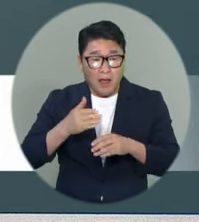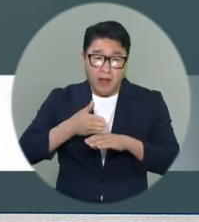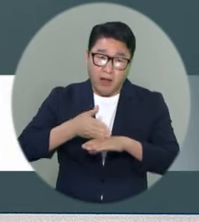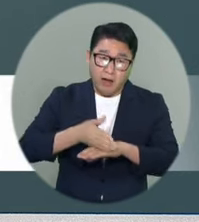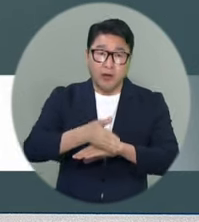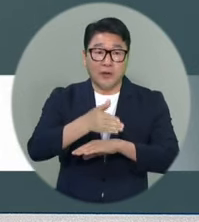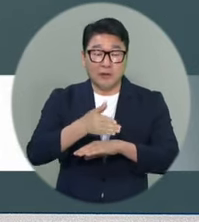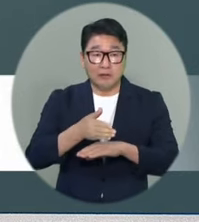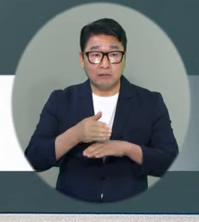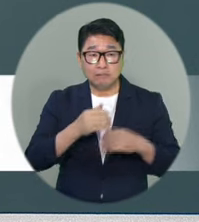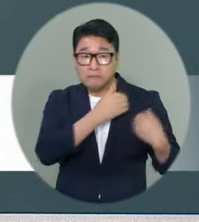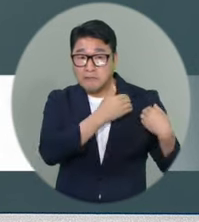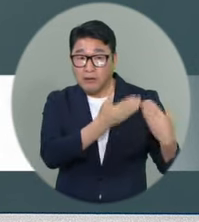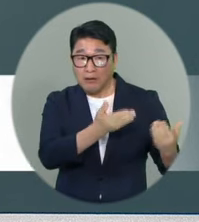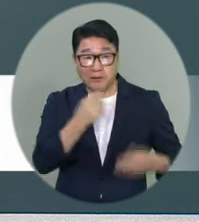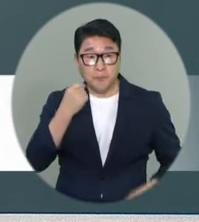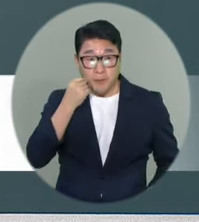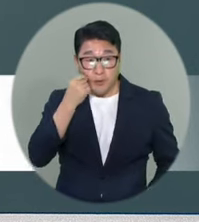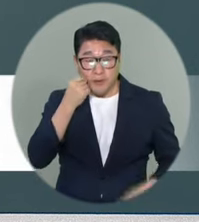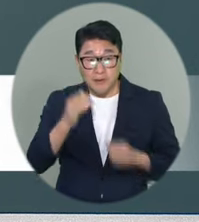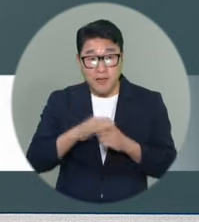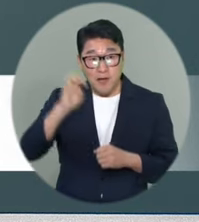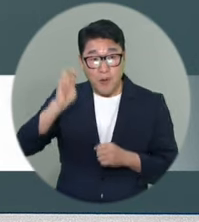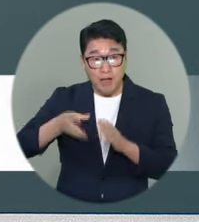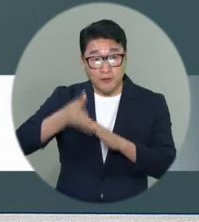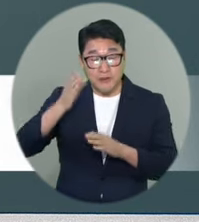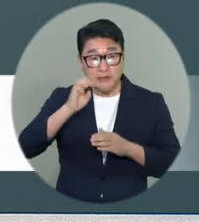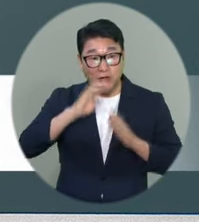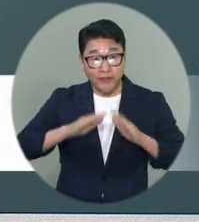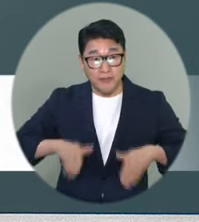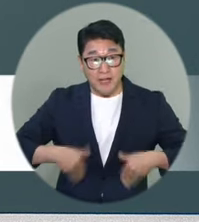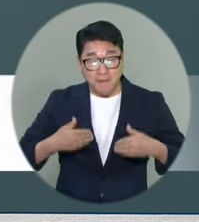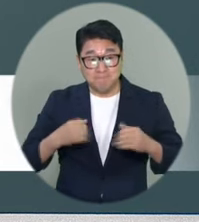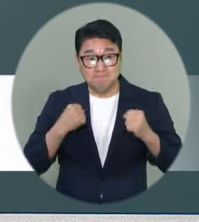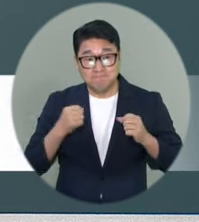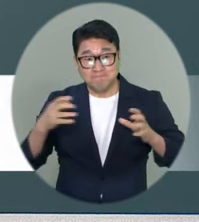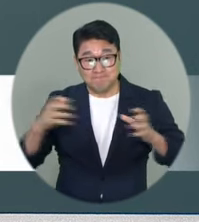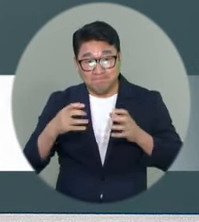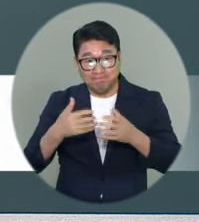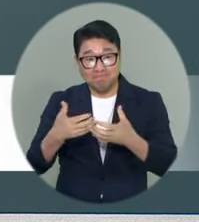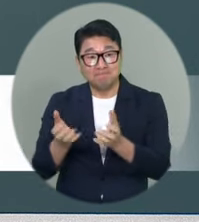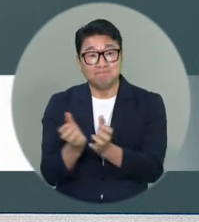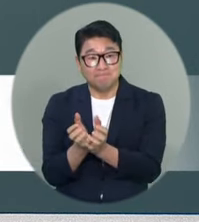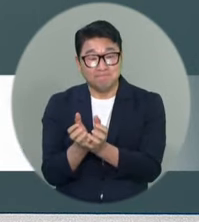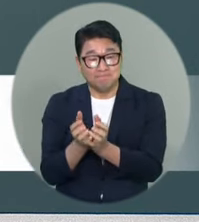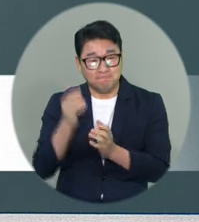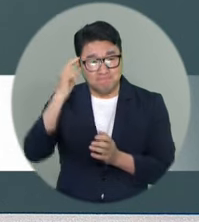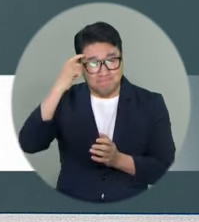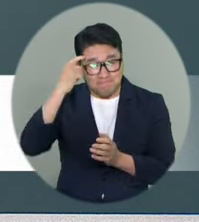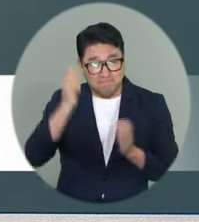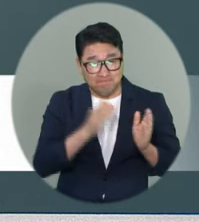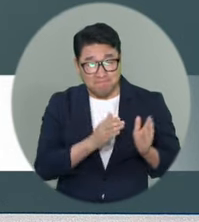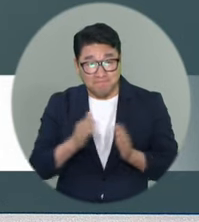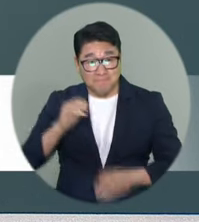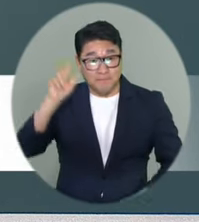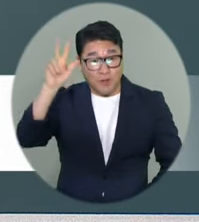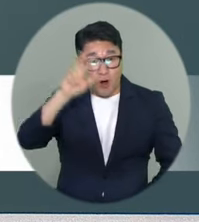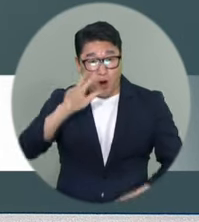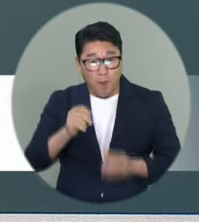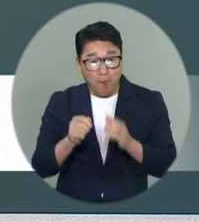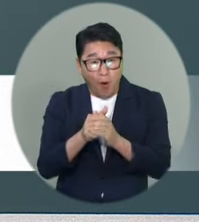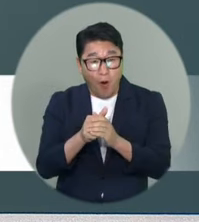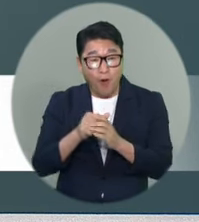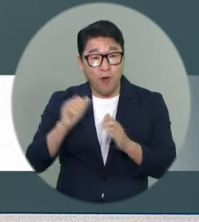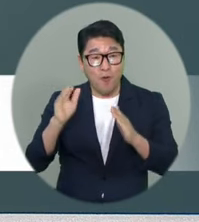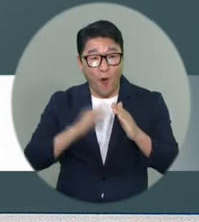있습니다. 손 놓고 지켜만 볼수 없다며 광주시와 전남도가 원팀 전열을 가다듬고 있는데요. 전국 유일